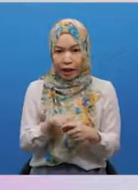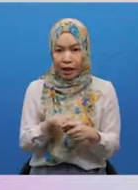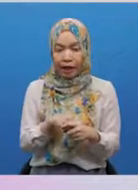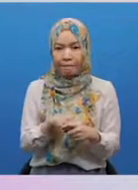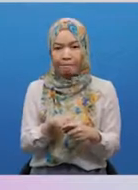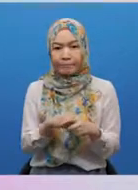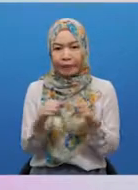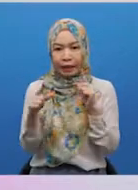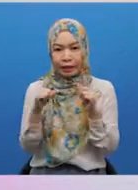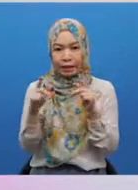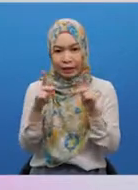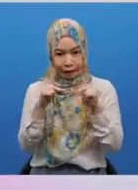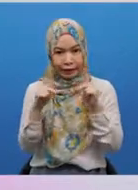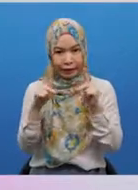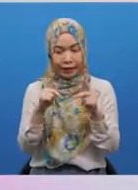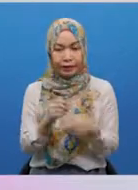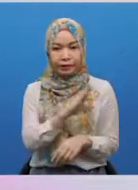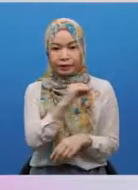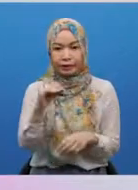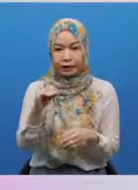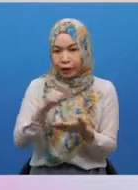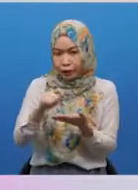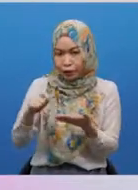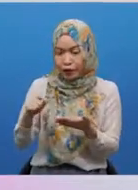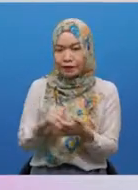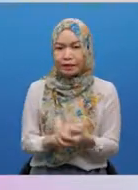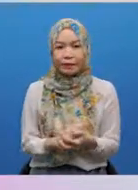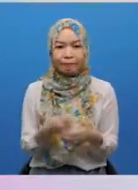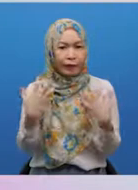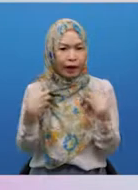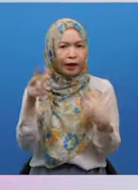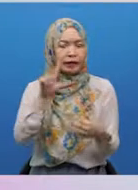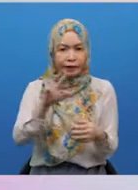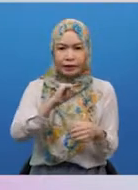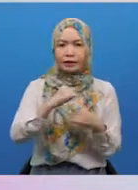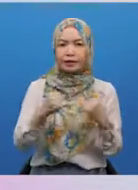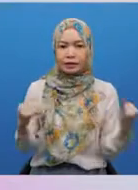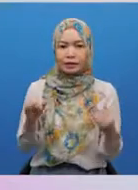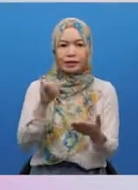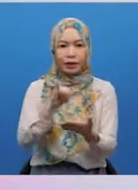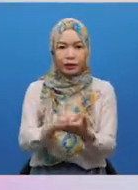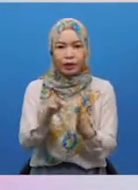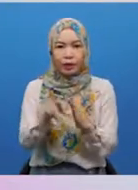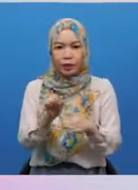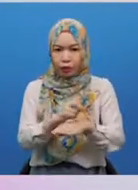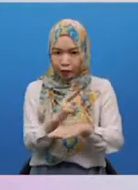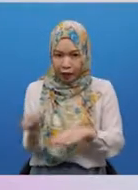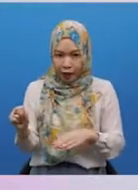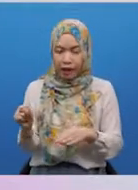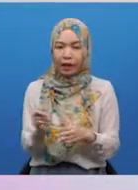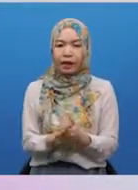tulisan. Ungkapan ini terbahagi kepada 3 jenis iaitu penggunaan bahasa